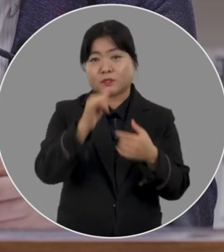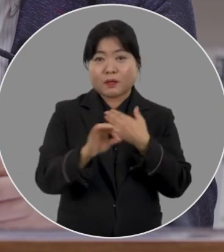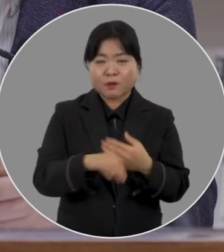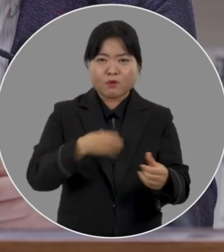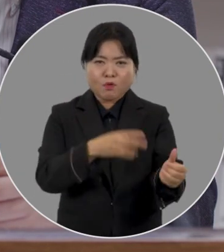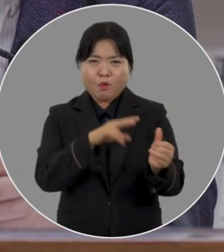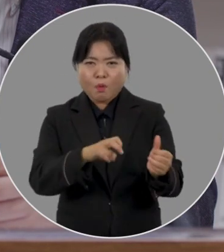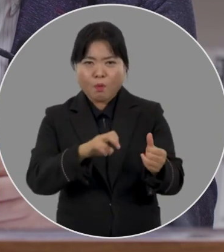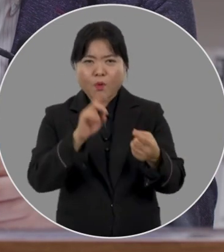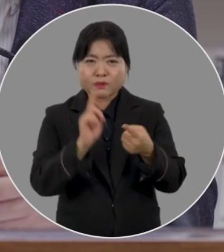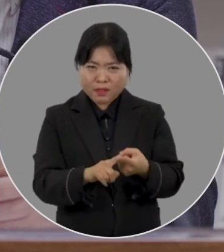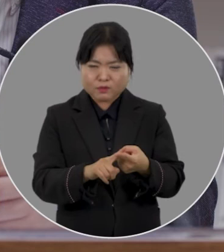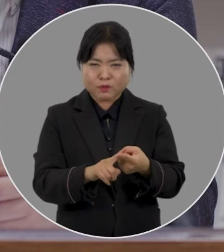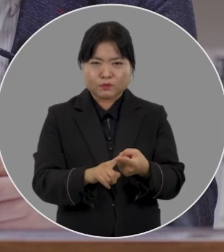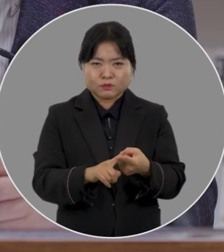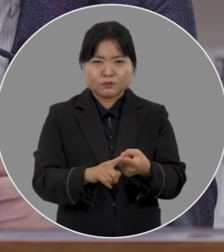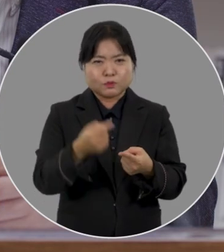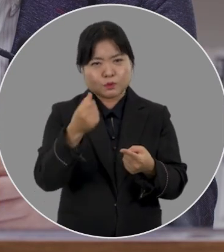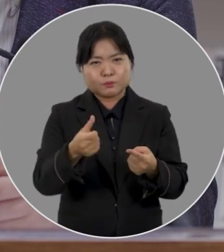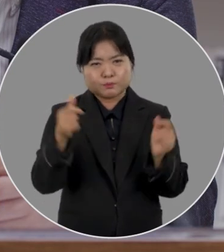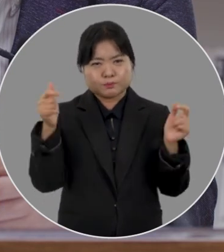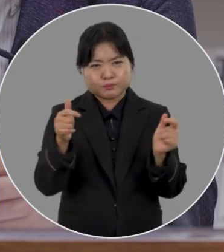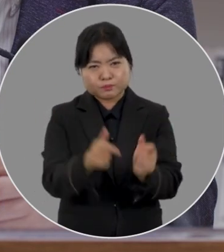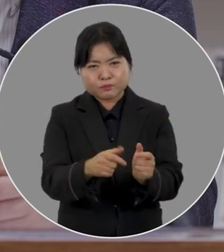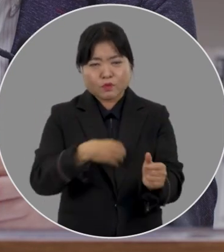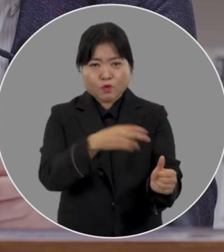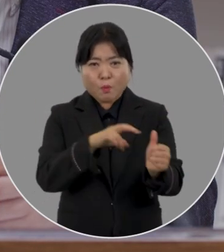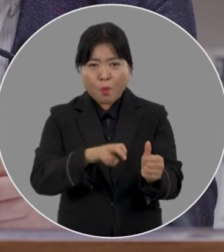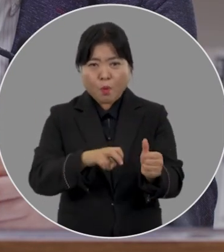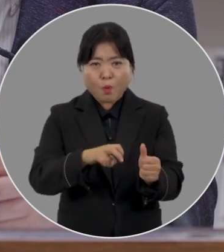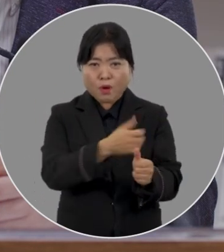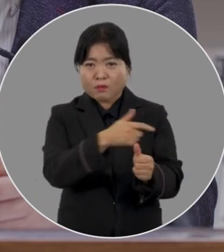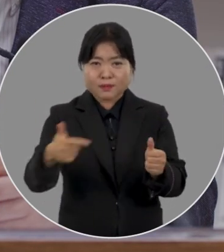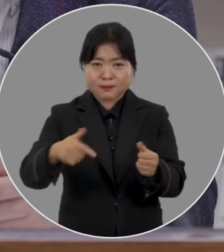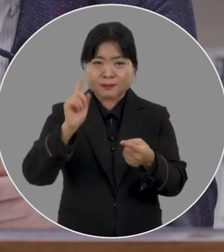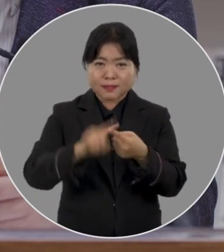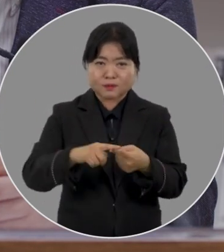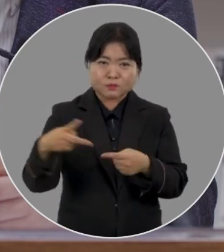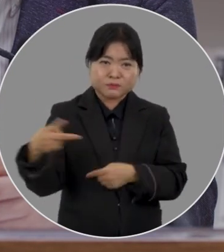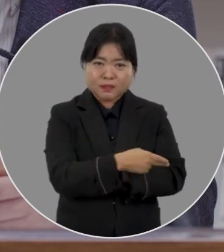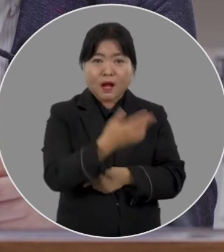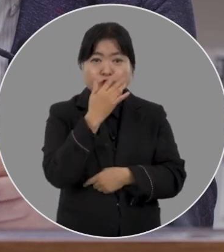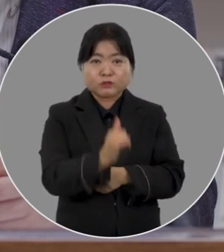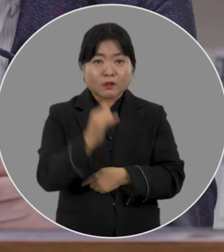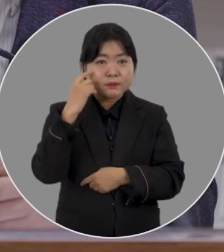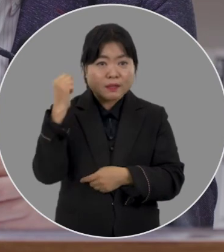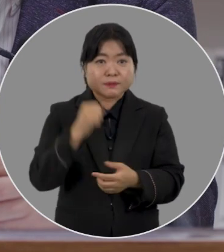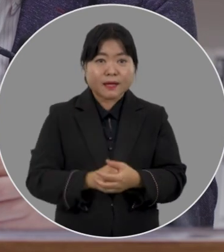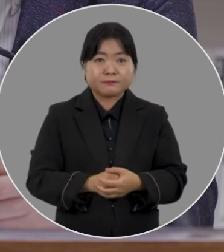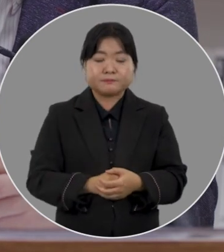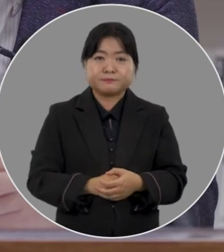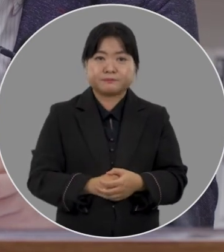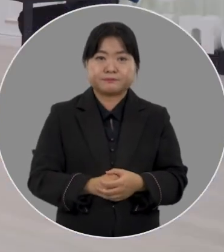있다면은 좀 혐오로 빠져나가는 이런 부분들, 혐오로 귀결되는 여러 가지 길목들을 좀 차단할 수 있지 않을까라는 생각을